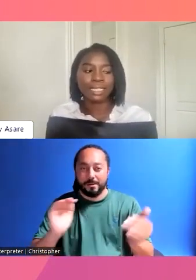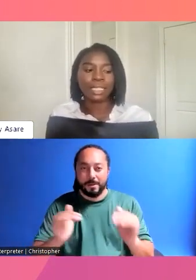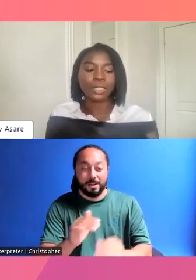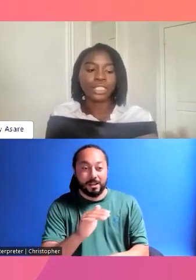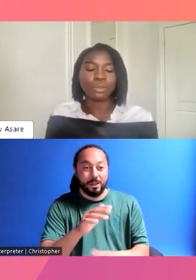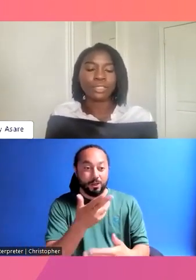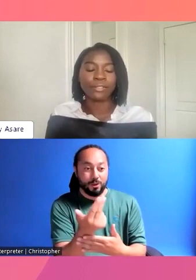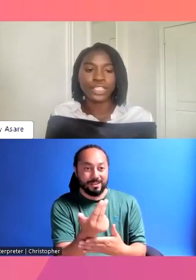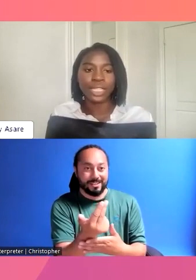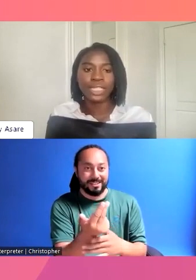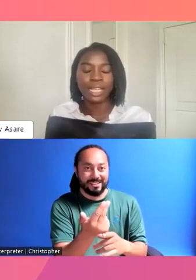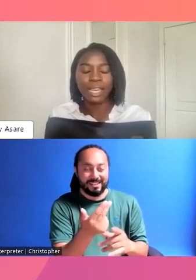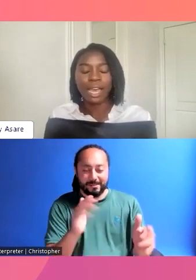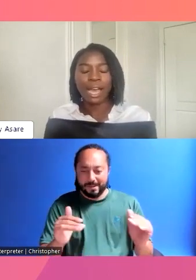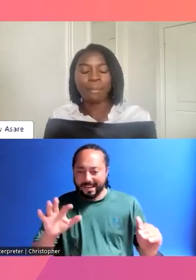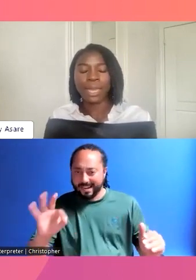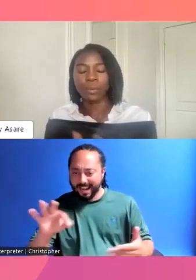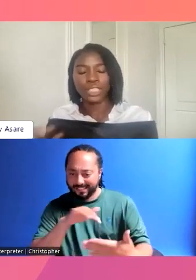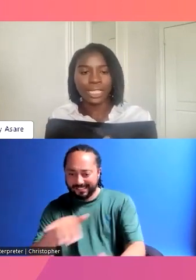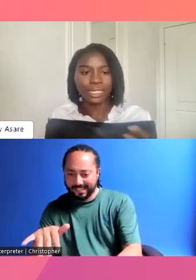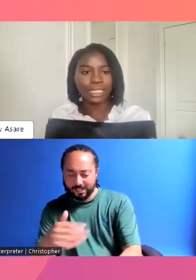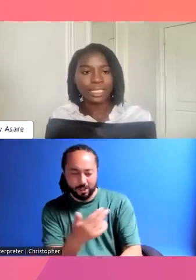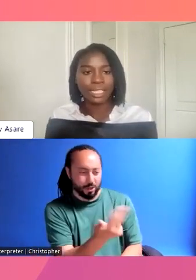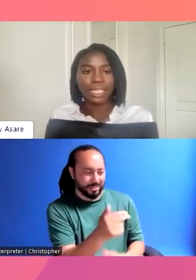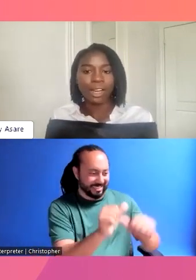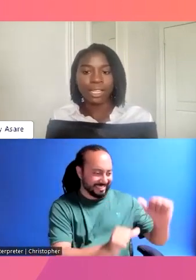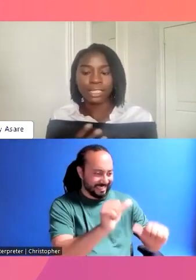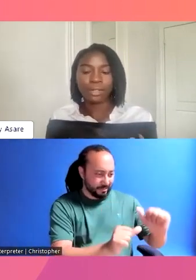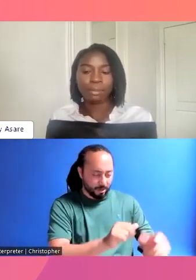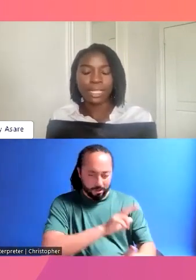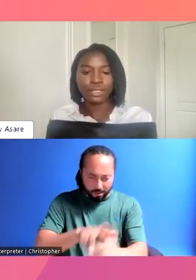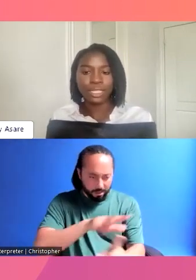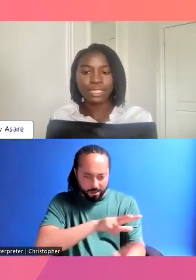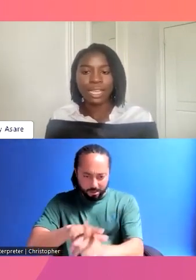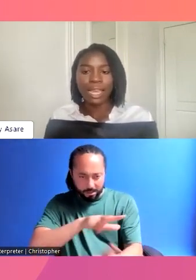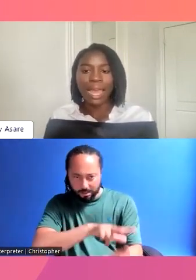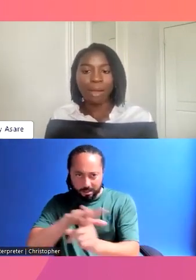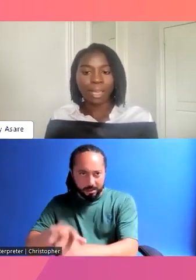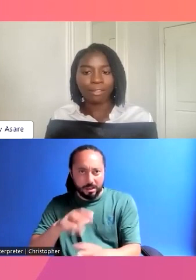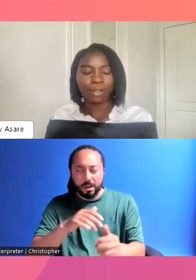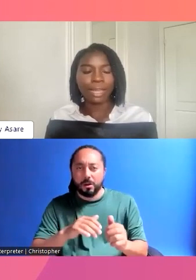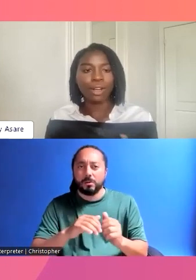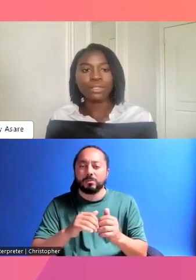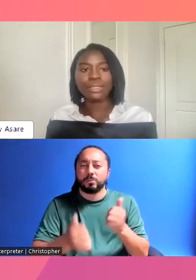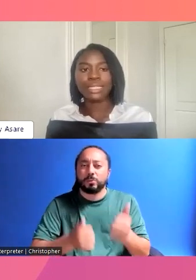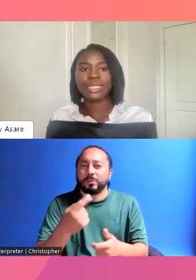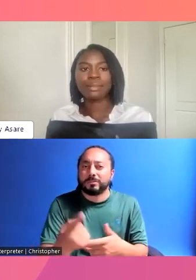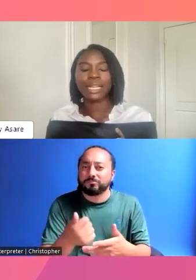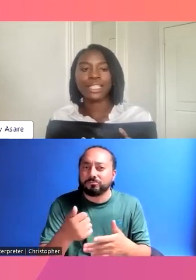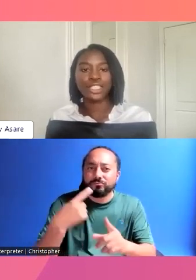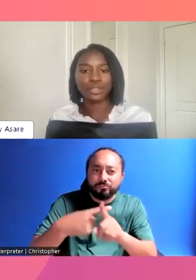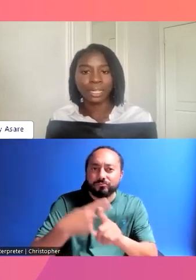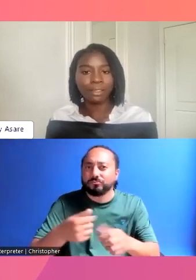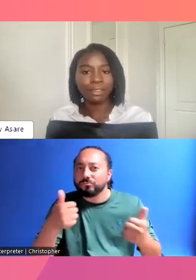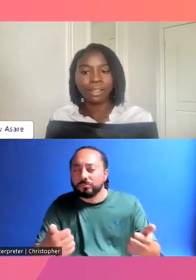comparaison. C'était difficile de comparer 13 outils d'évaluation dans 9 articles concernant les mesures et